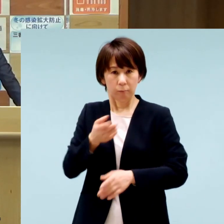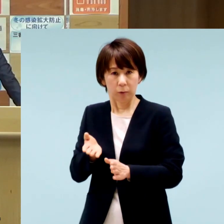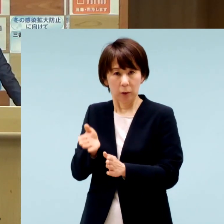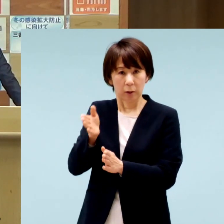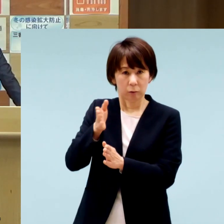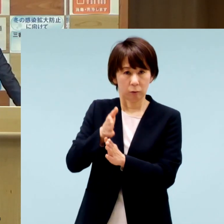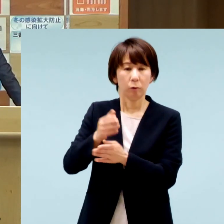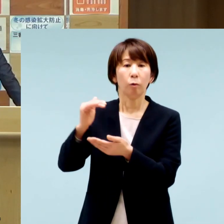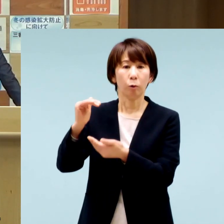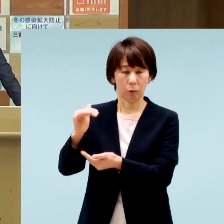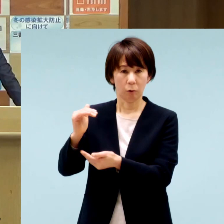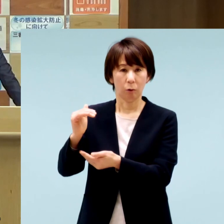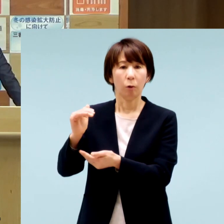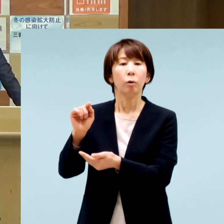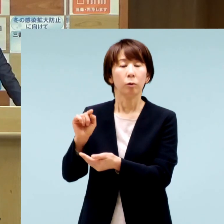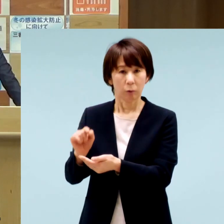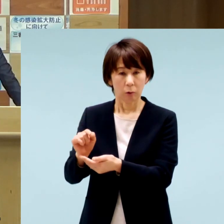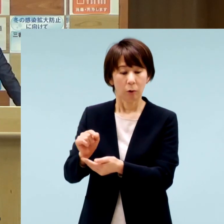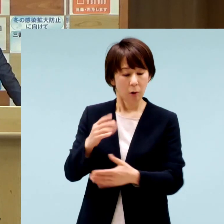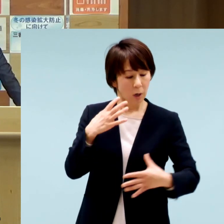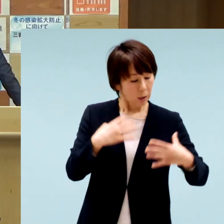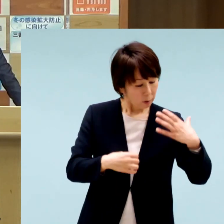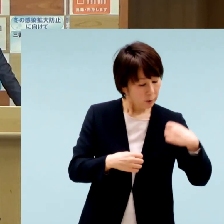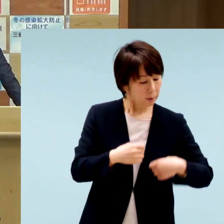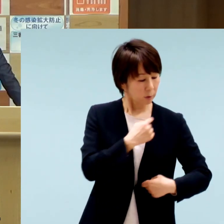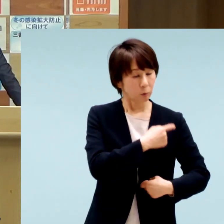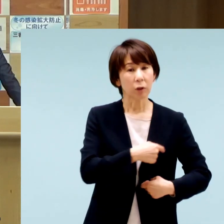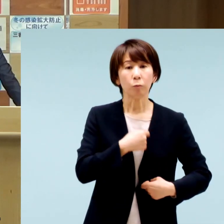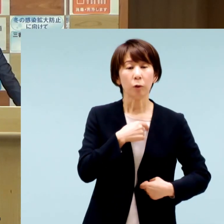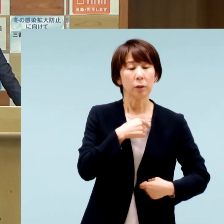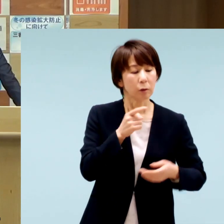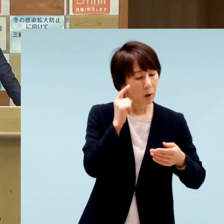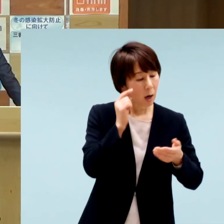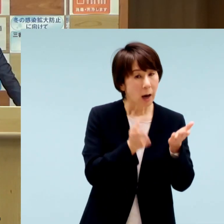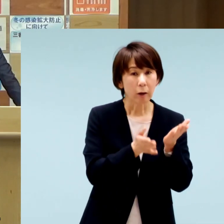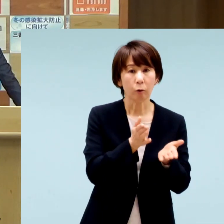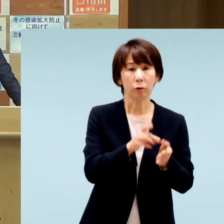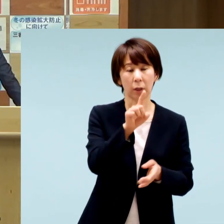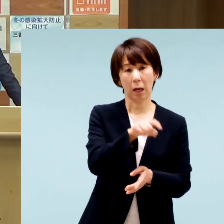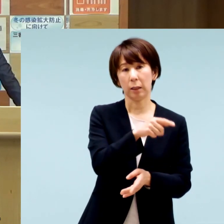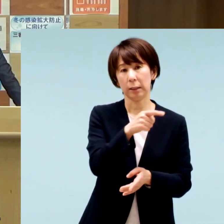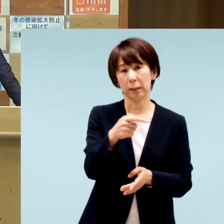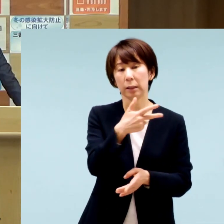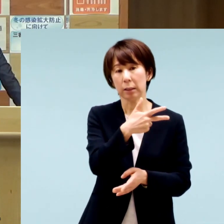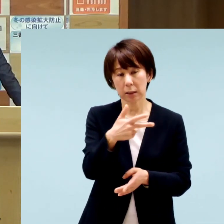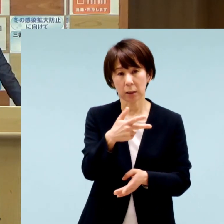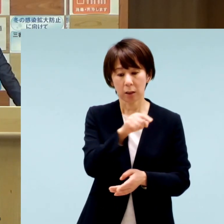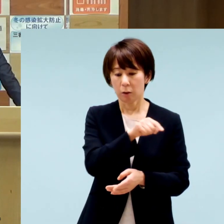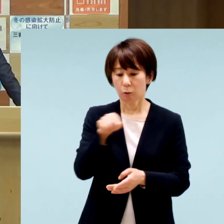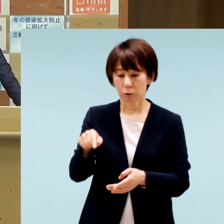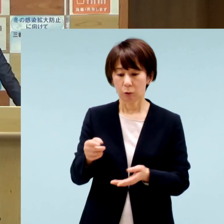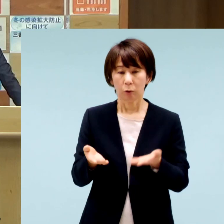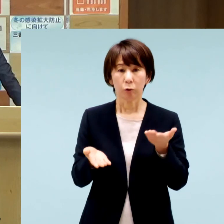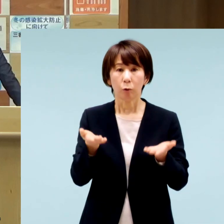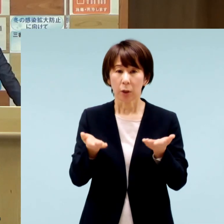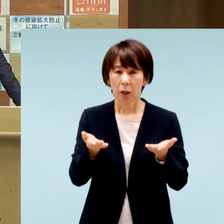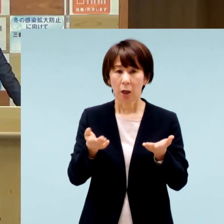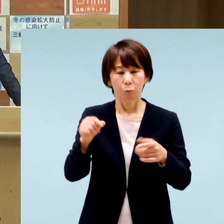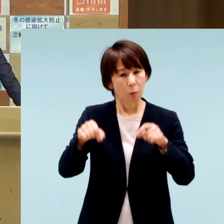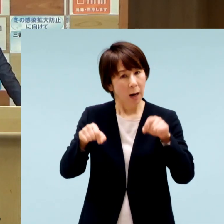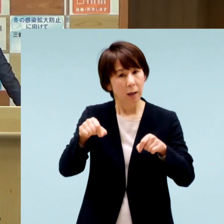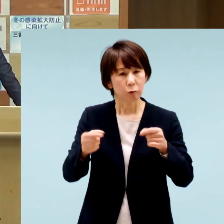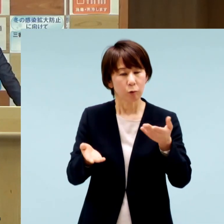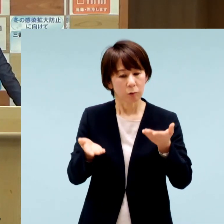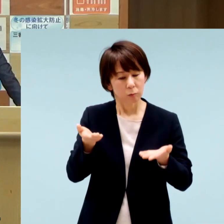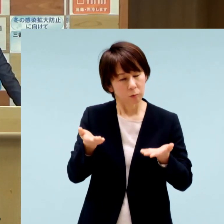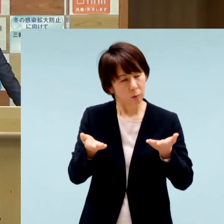と、そしてその学生さんのその心情を配慮した人事の調整という部分ではどういったバランスでこう進めていくというお考